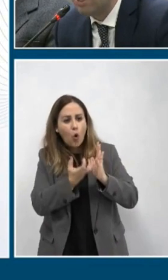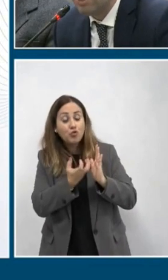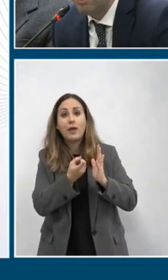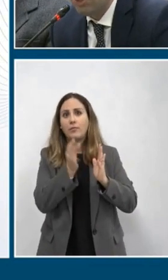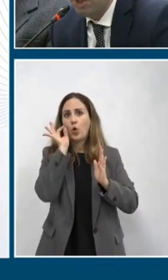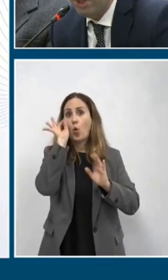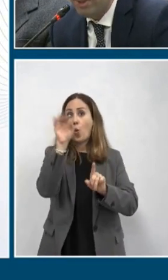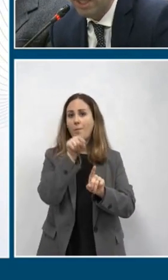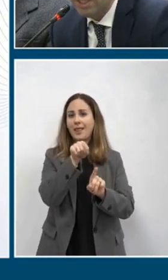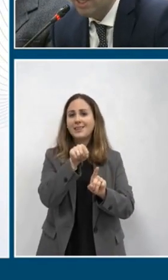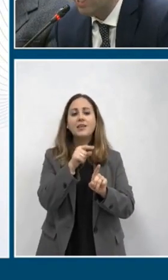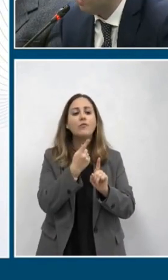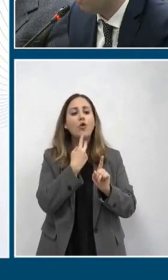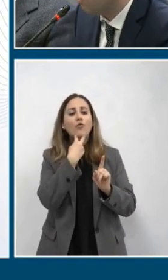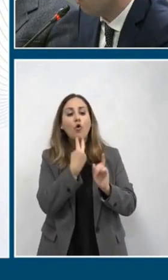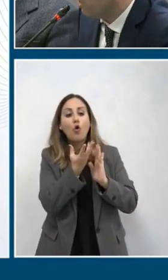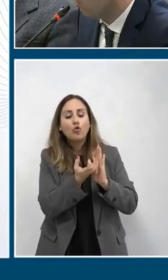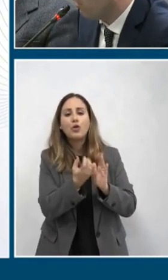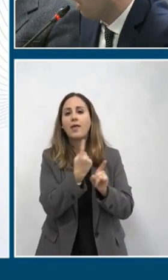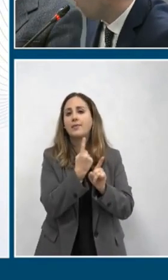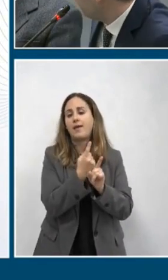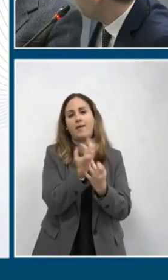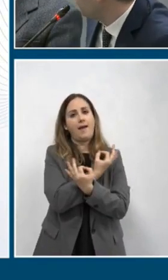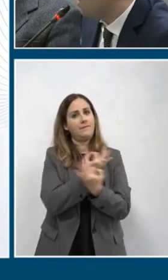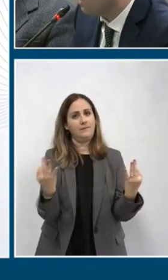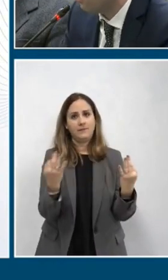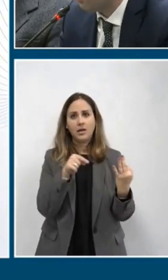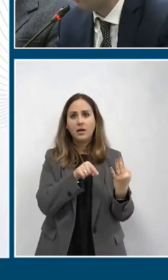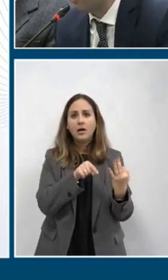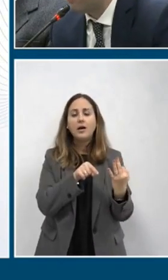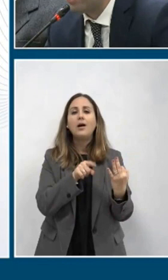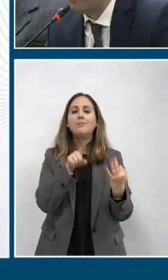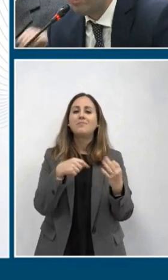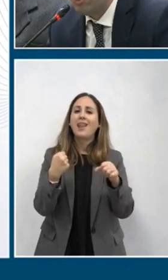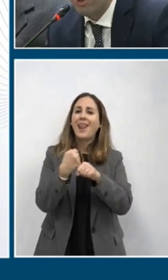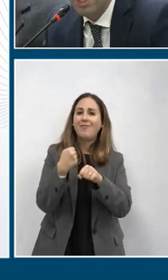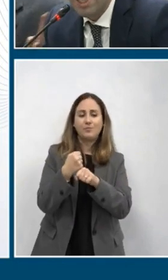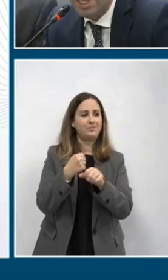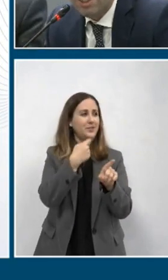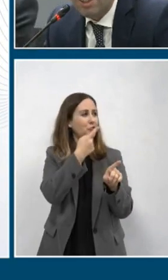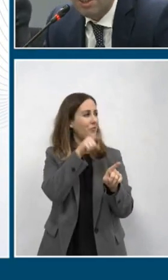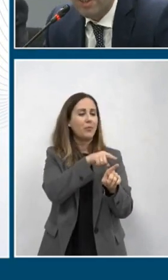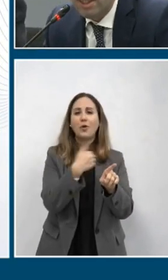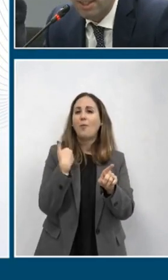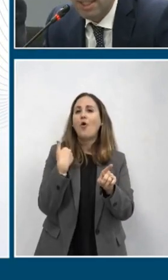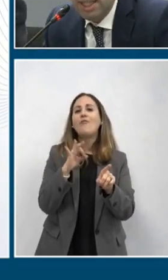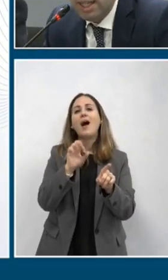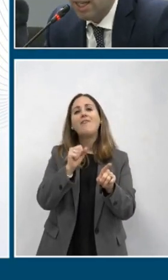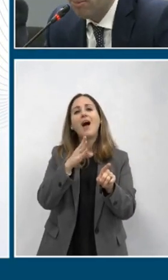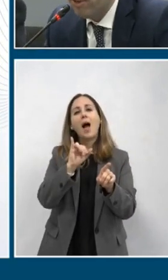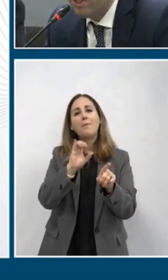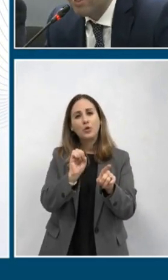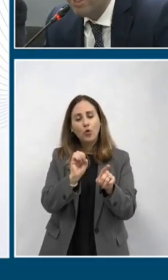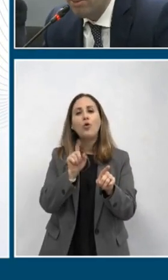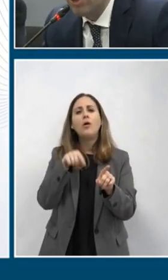tecnicamente ineccepibile e ha lavorato fianco a fianco lo raccontava anche Fabio in altri interventi